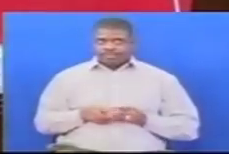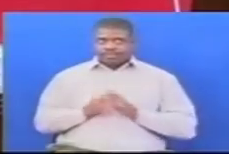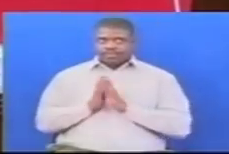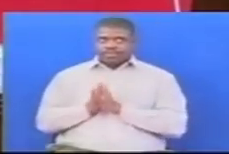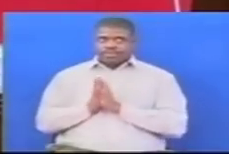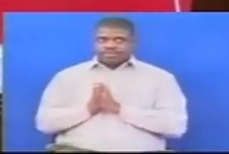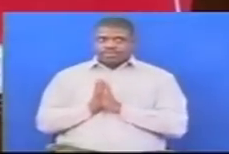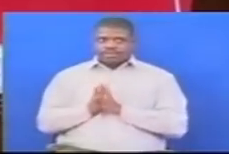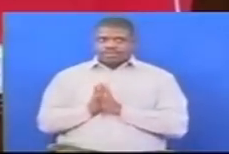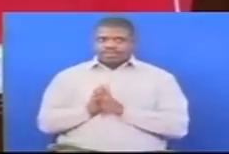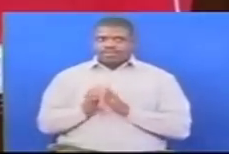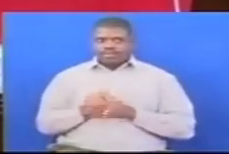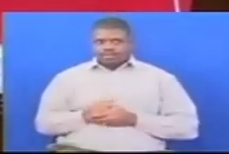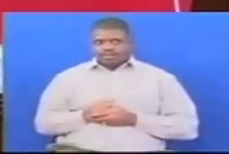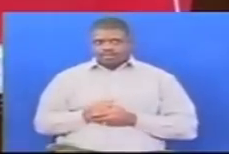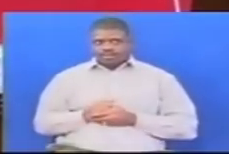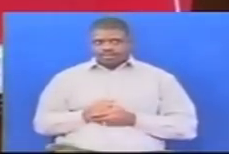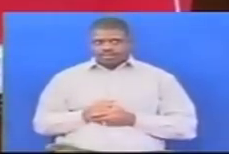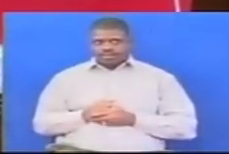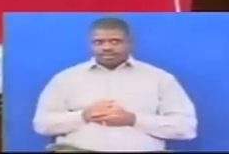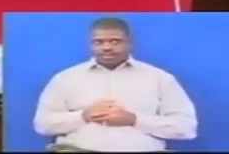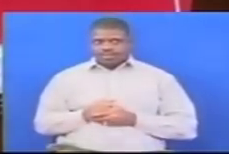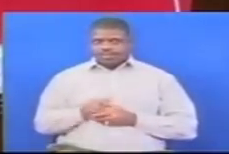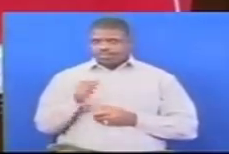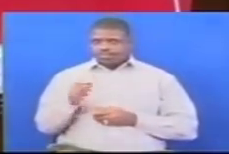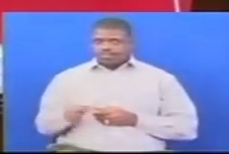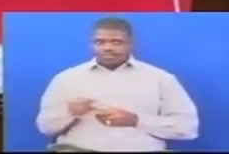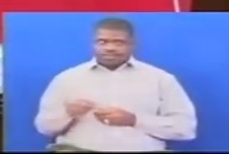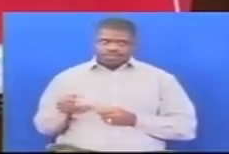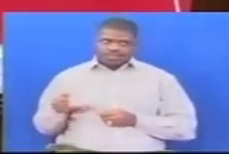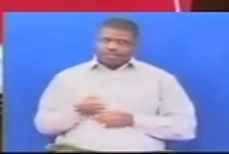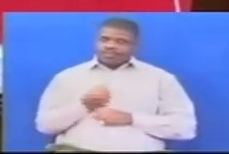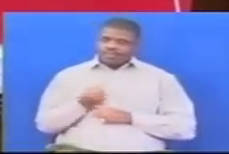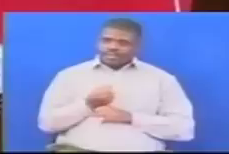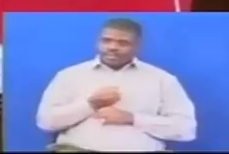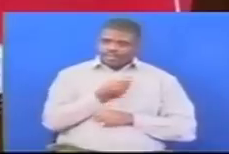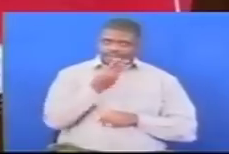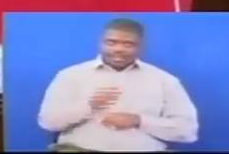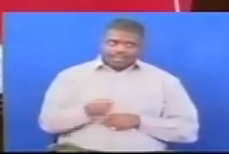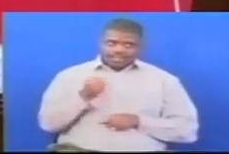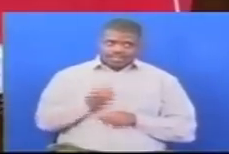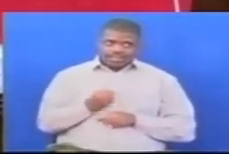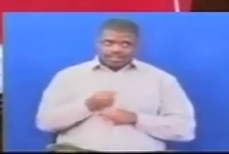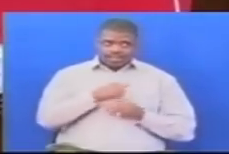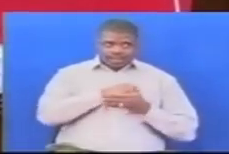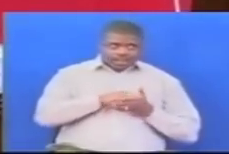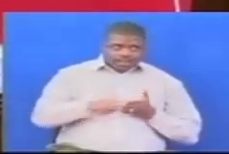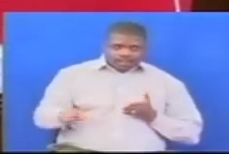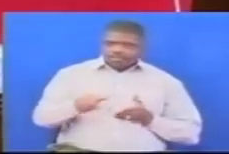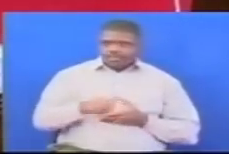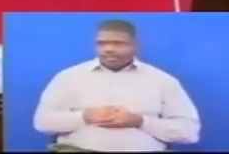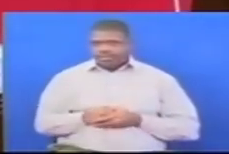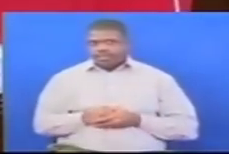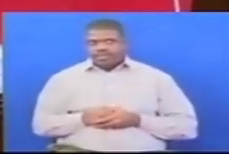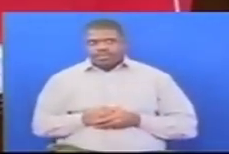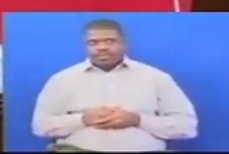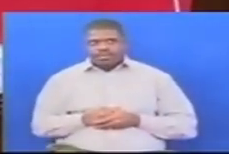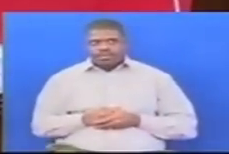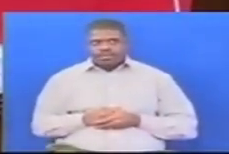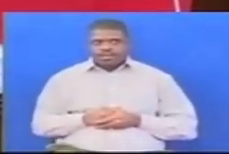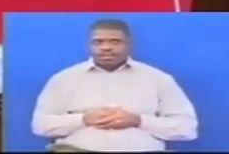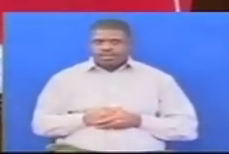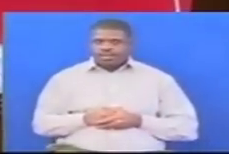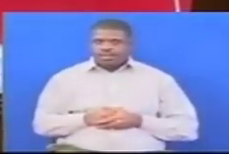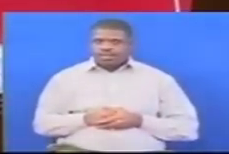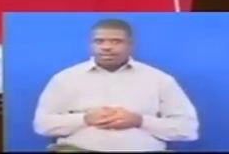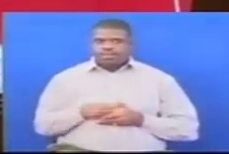nasikia sheria imebadilika mkimpa mtu mkandarasi kwanza afanye 30% ya kazi ndio alipo pesa hiyo ndio sheria nzuri sio